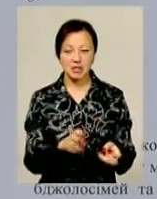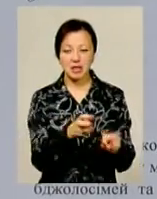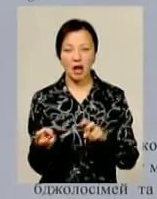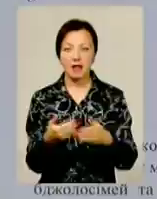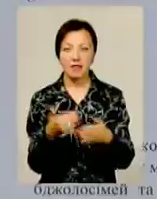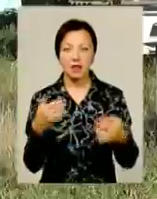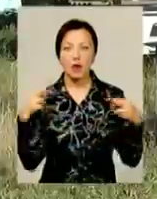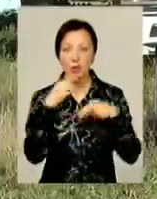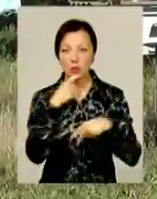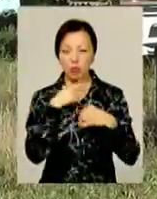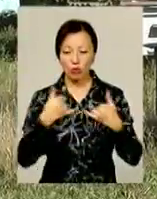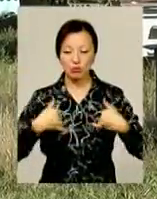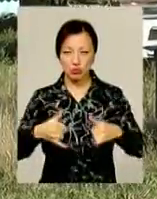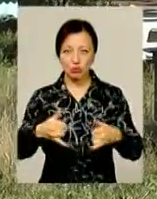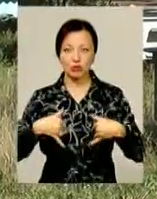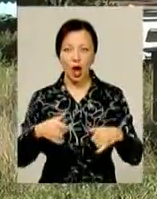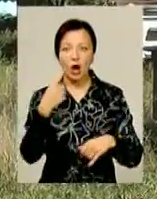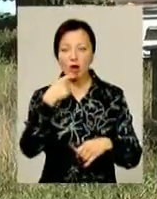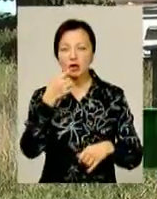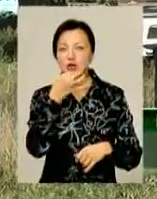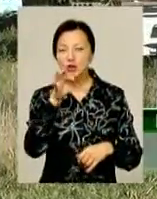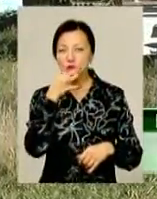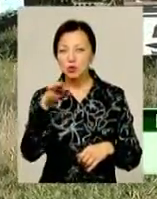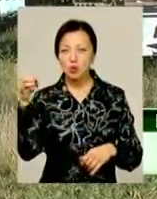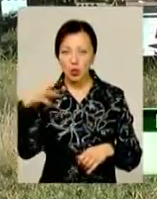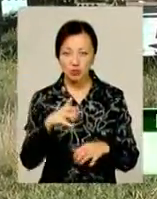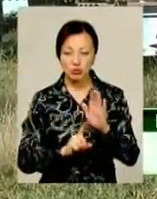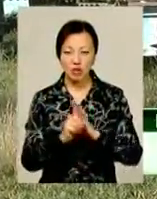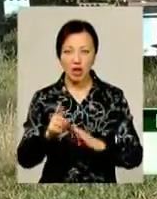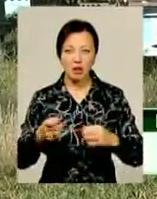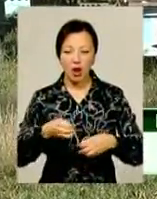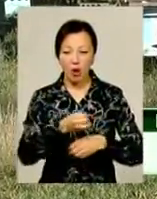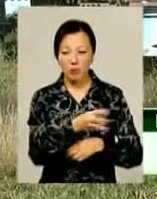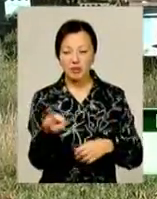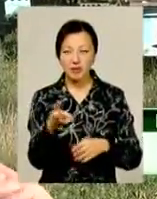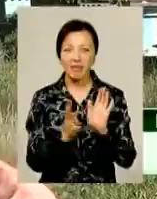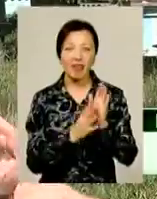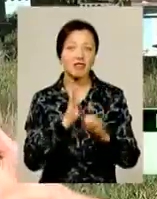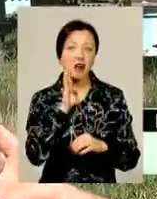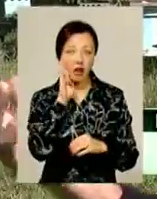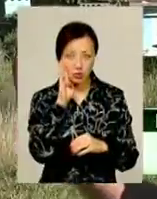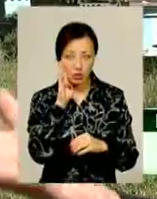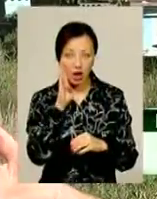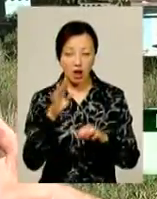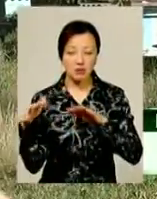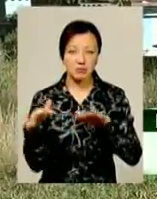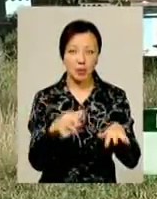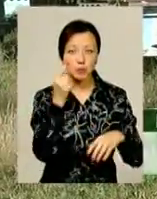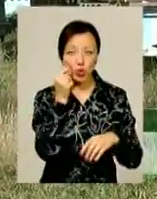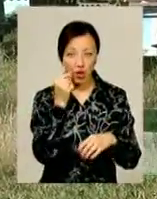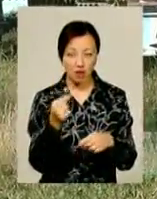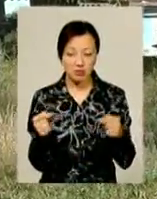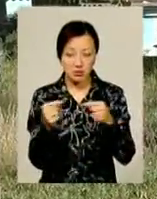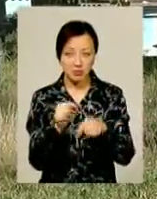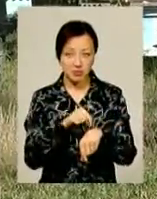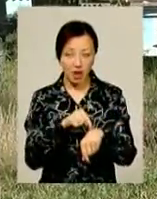від протруювачів. Соняшник почали обрискувати з 9 часов ранку. Рано саме якраз нальот пчоли. Коли я